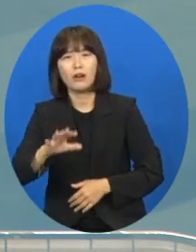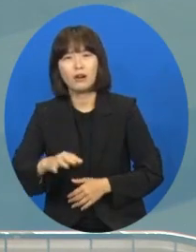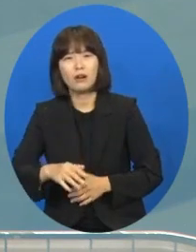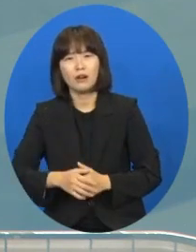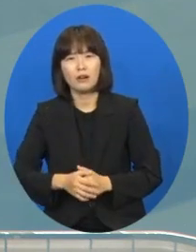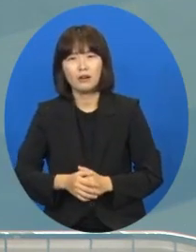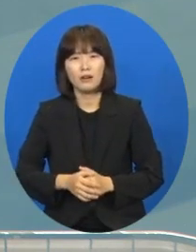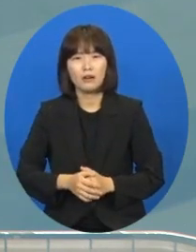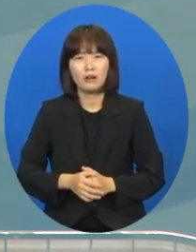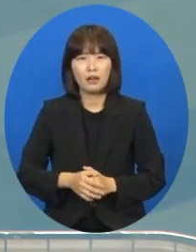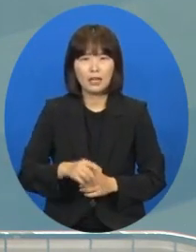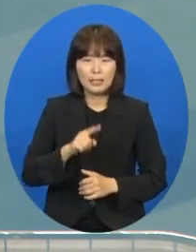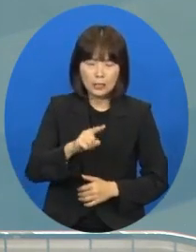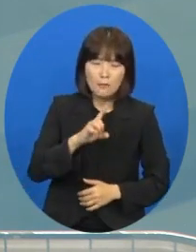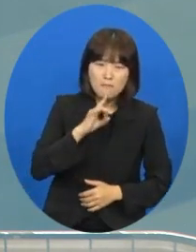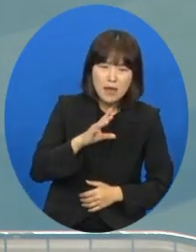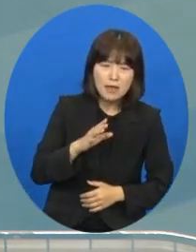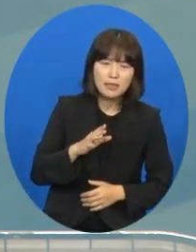이것밖에는 길이 없구나.